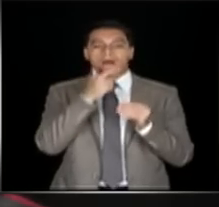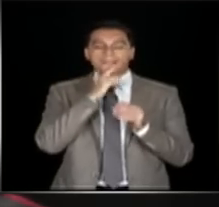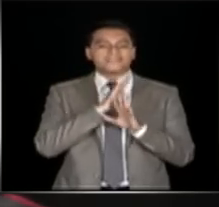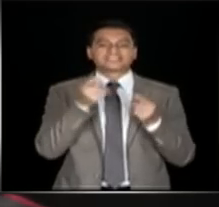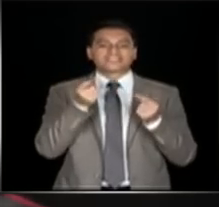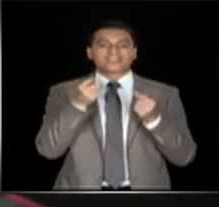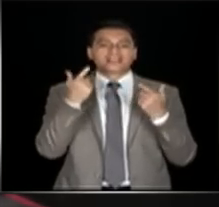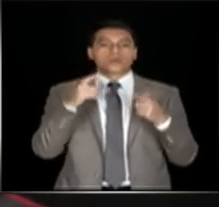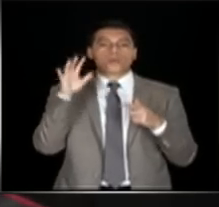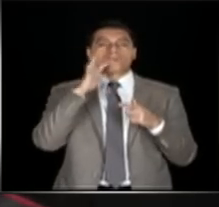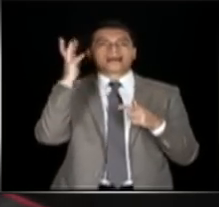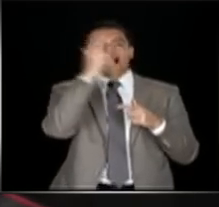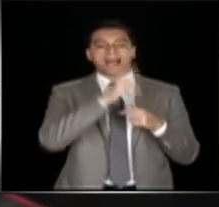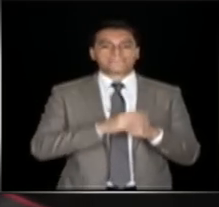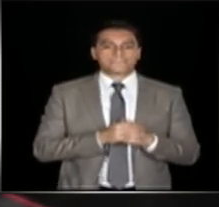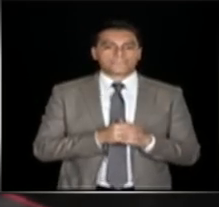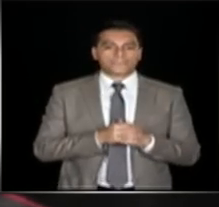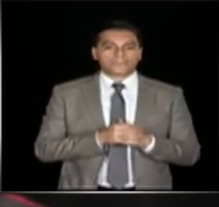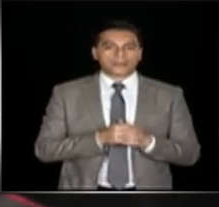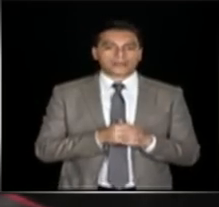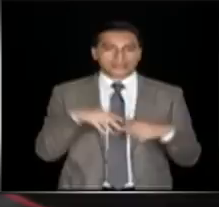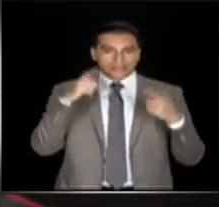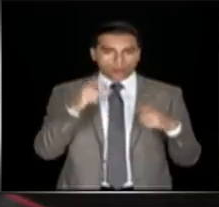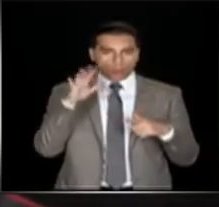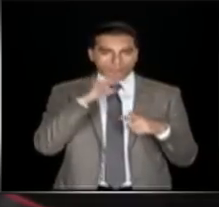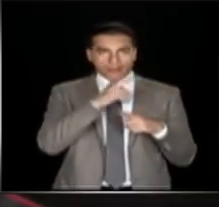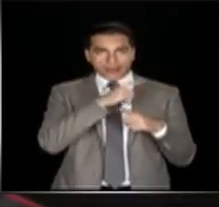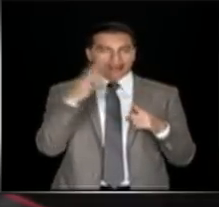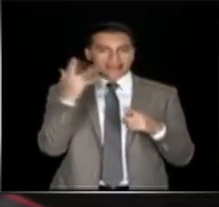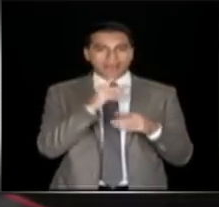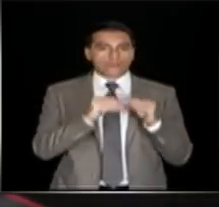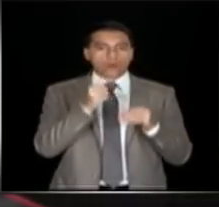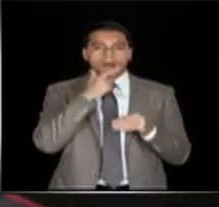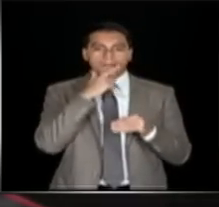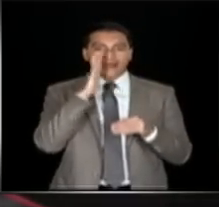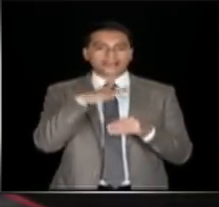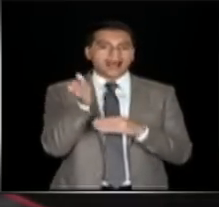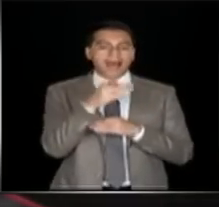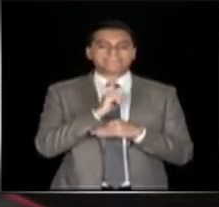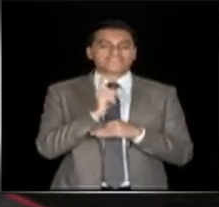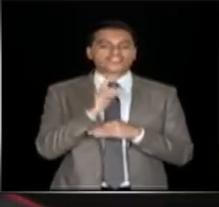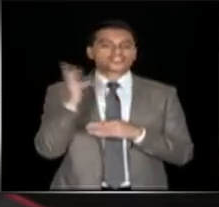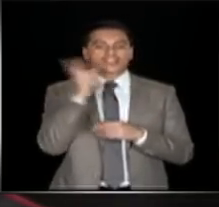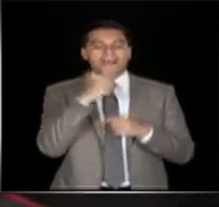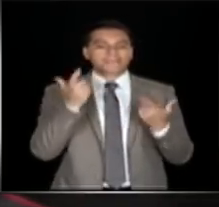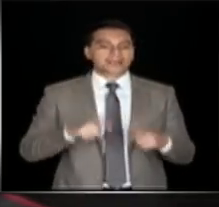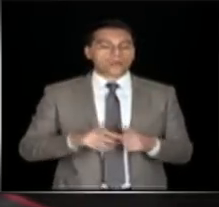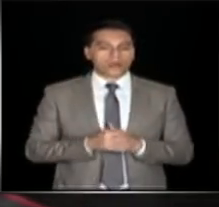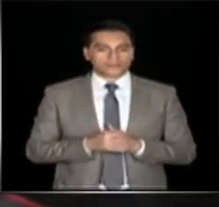على مهلكم، محدش يستعجل. اللون الأبيض،